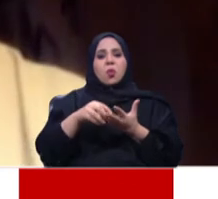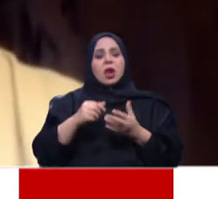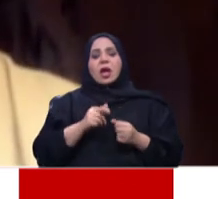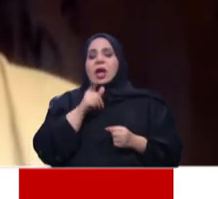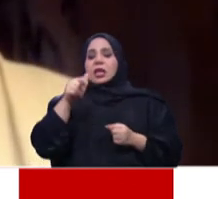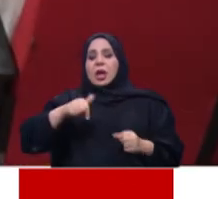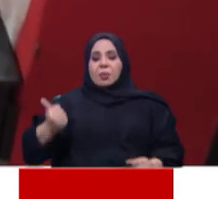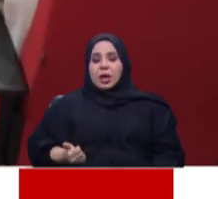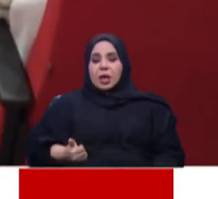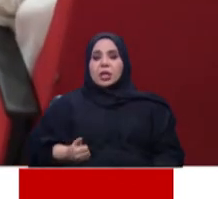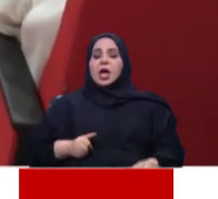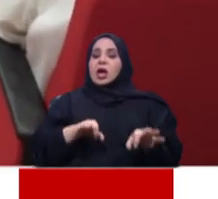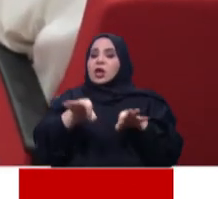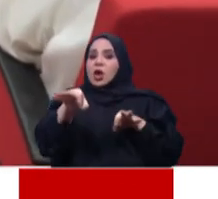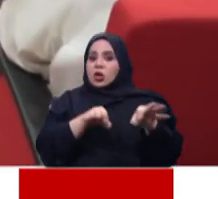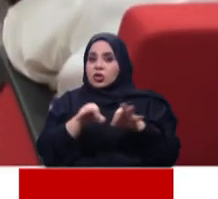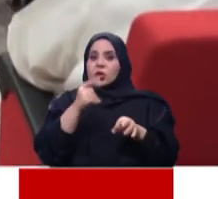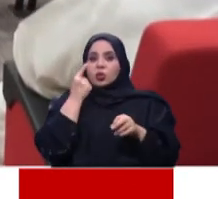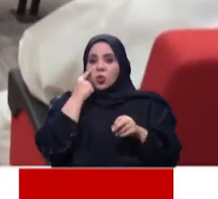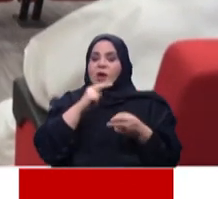الخارجية البحرينية أصبحت الآن